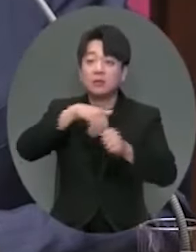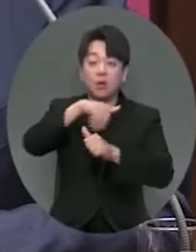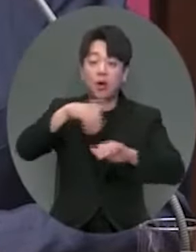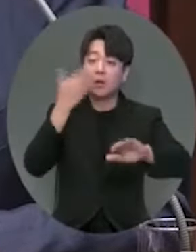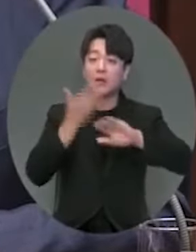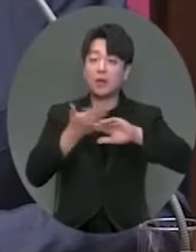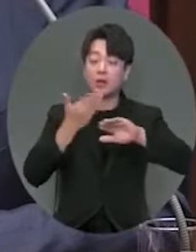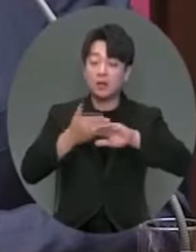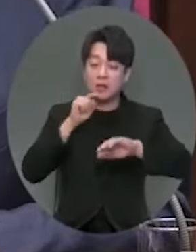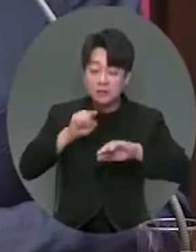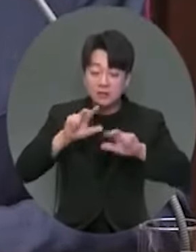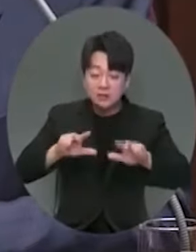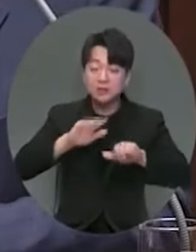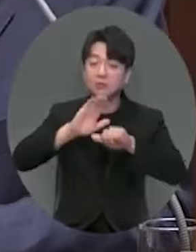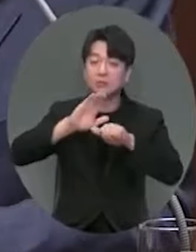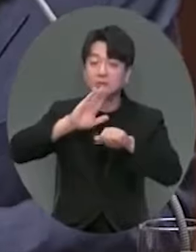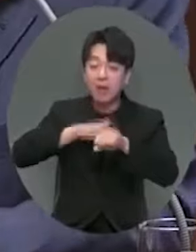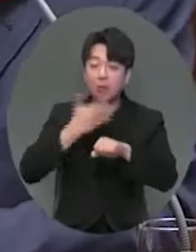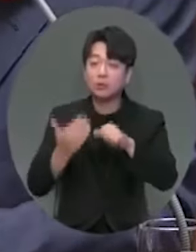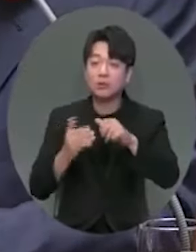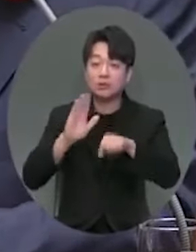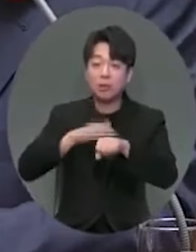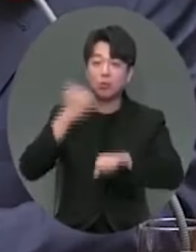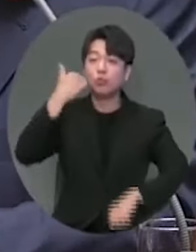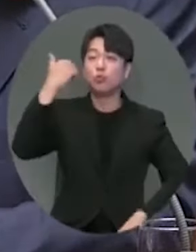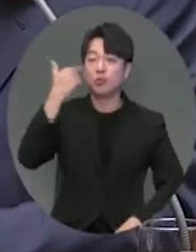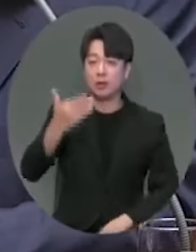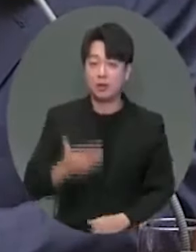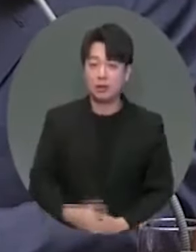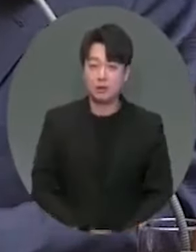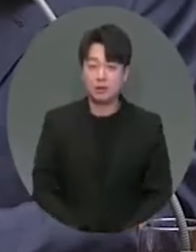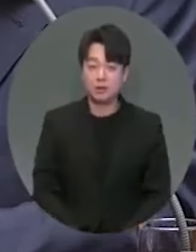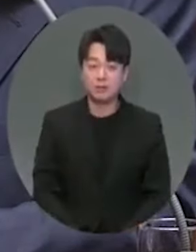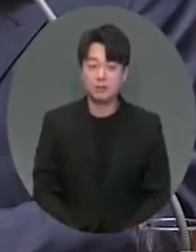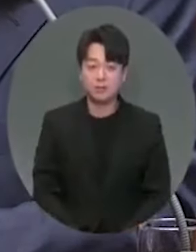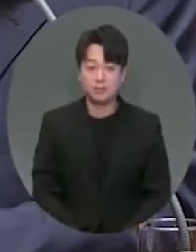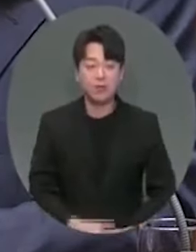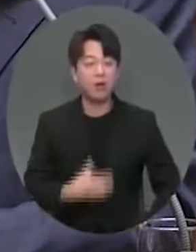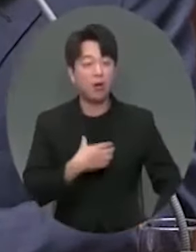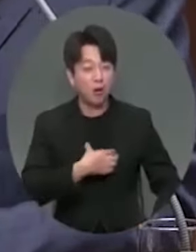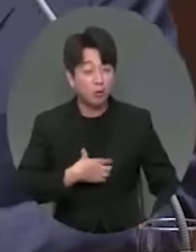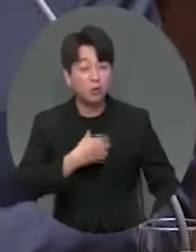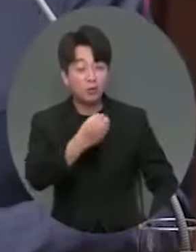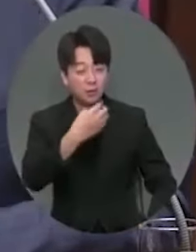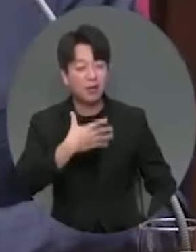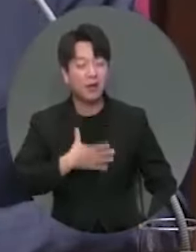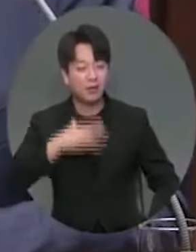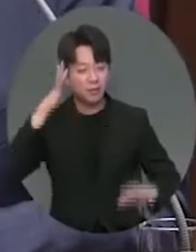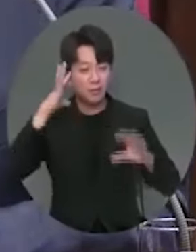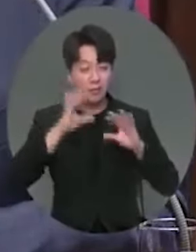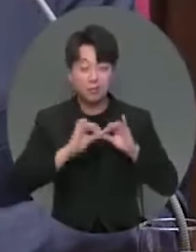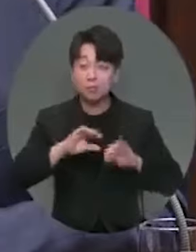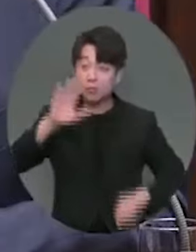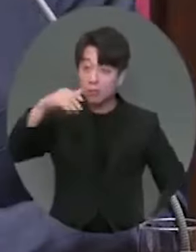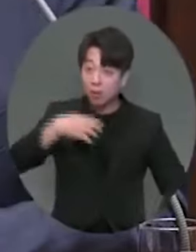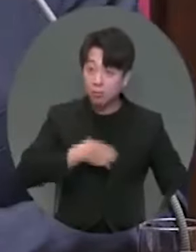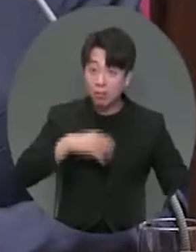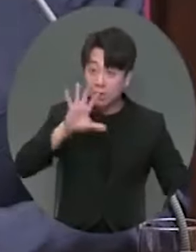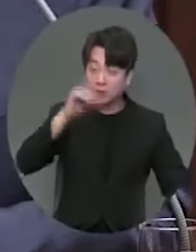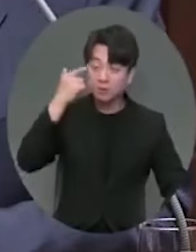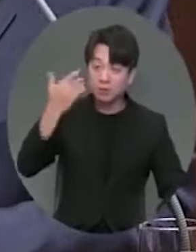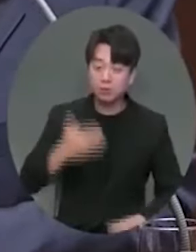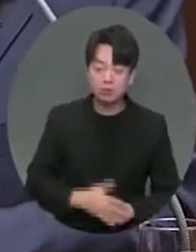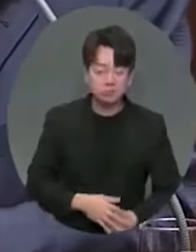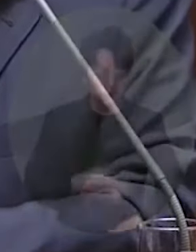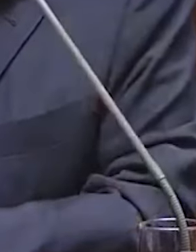누가 있습니까? 지금 의원님께서 걱정하시는 걱정에는 충분히 공감하고 그럼 총리는 걱정 안 하세요? 물론